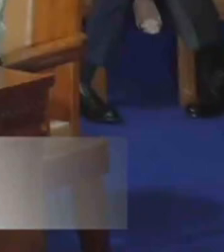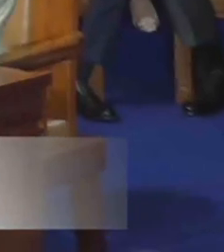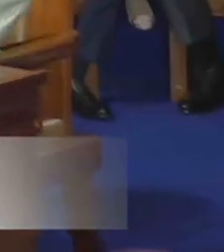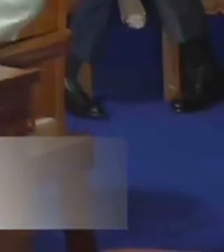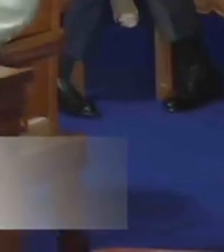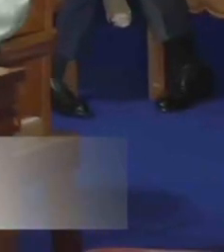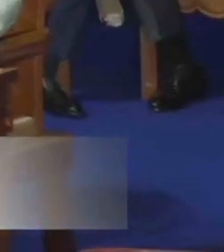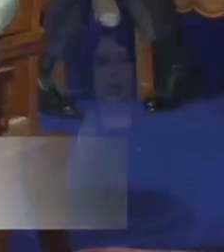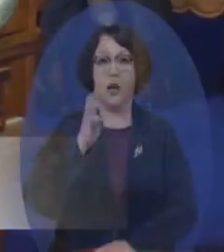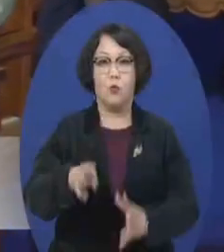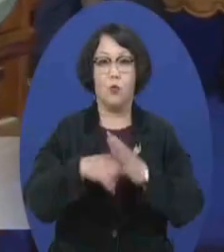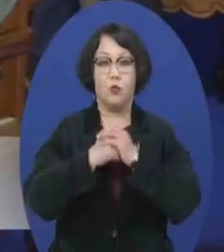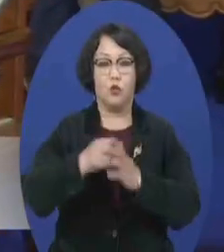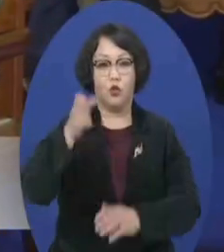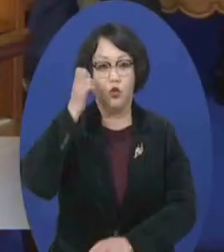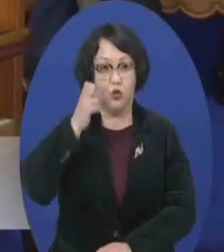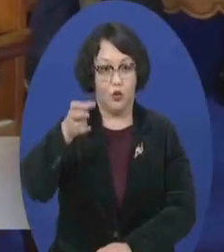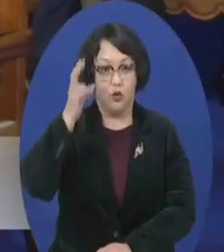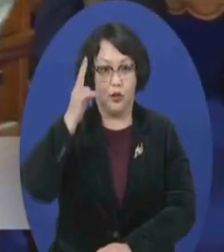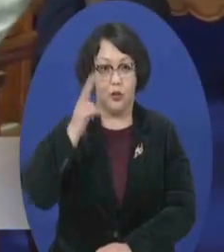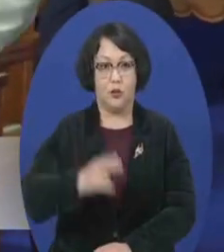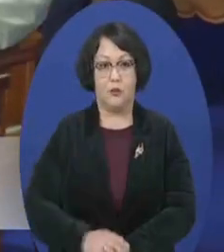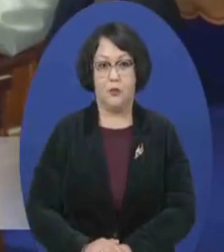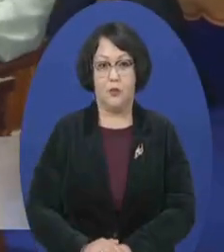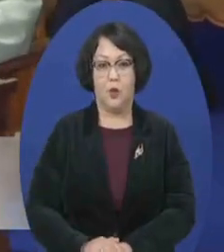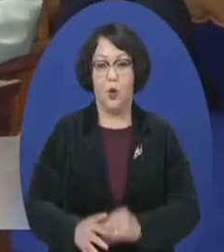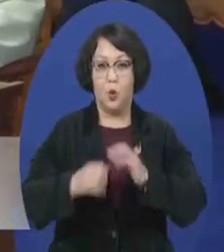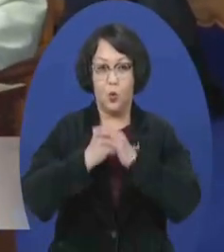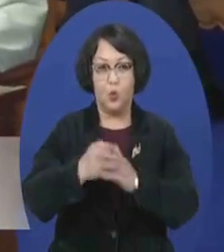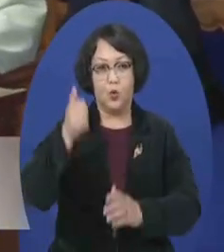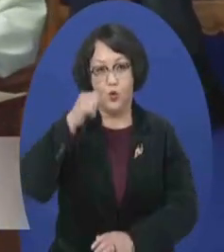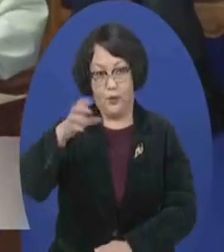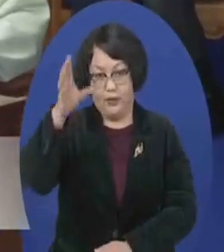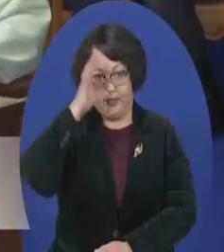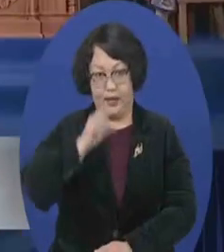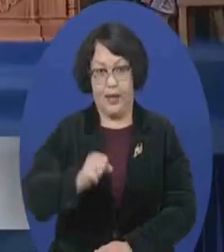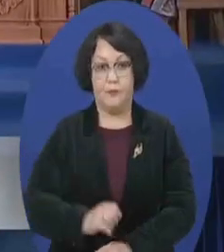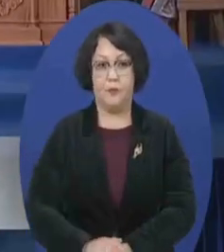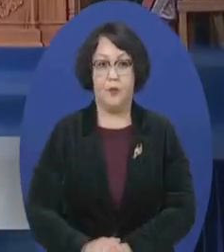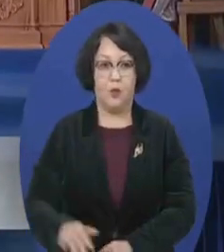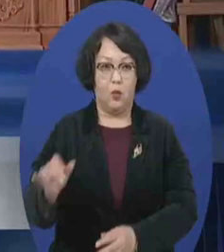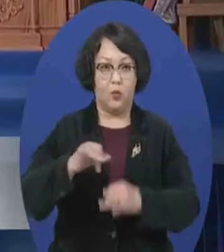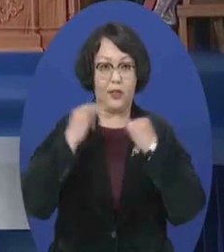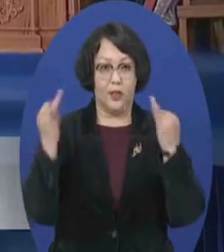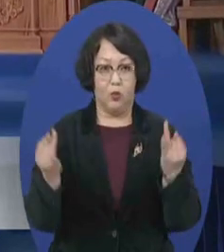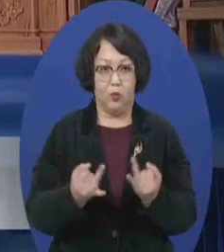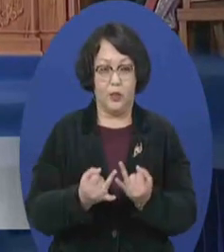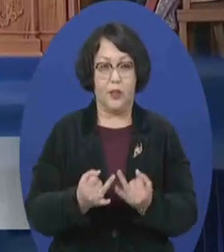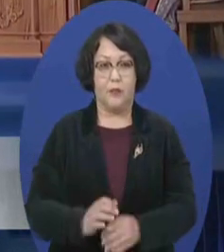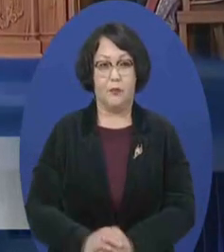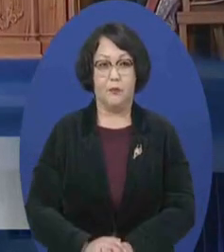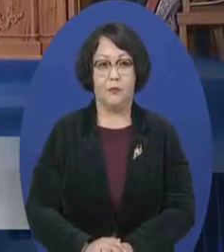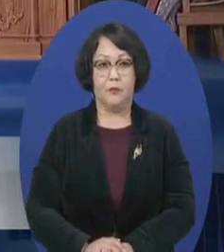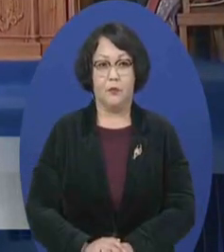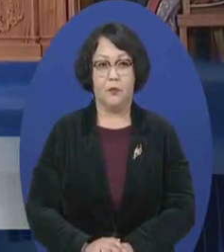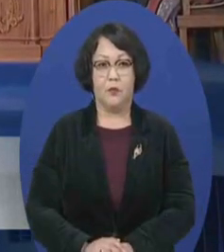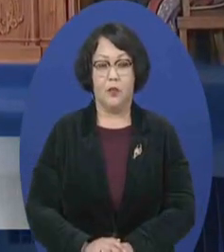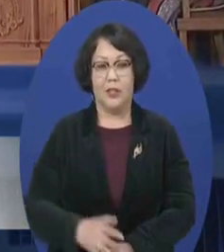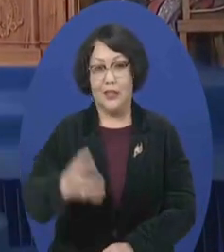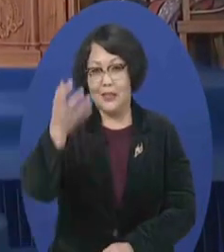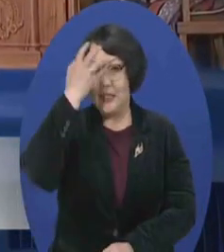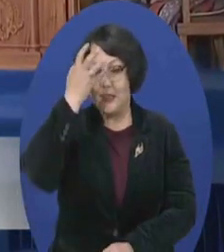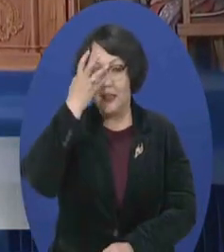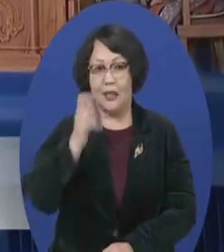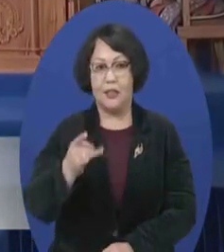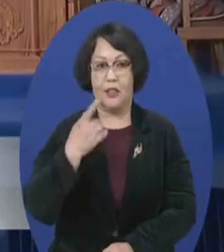Хүн хүндэд ерөнхийлөгчөө. Хүндэд ерөнхий сайдаа. Улсын их хурлын болон